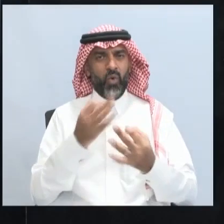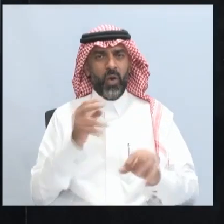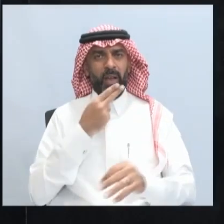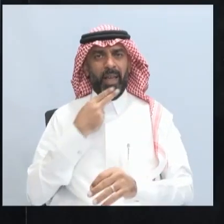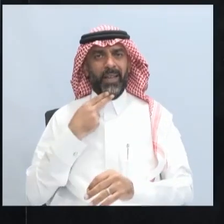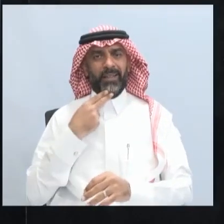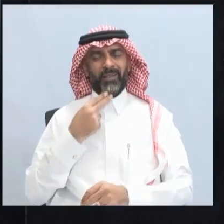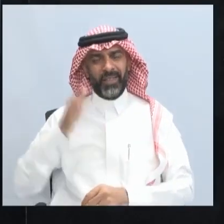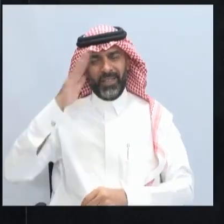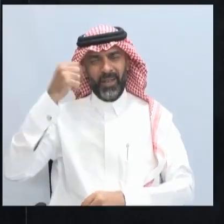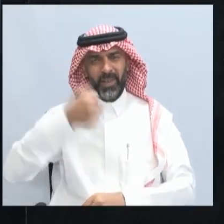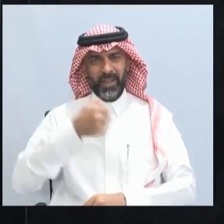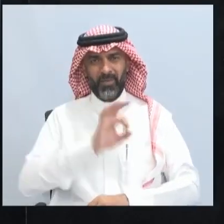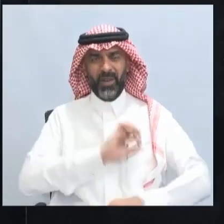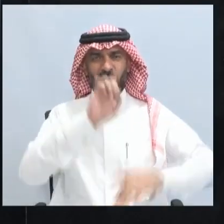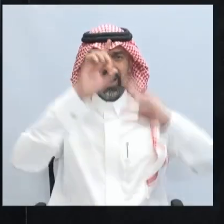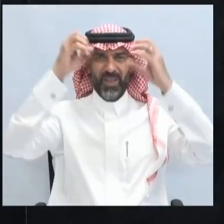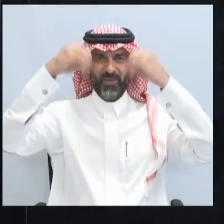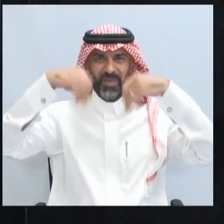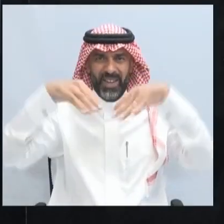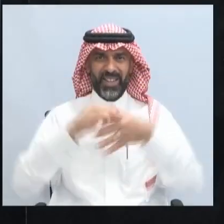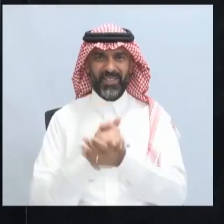وصلى الله على نبينا محمد واله وصحبه اجمعين